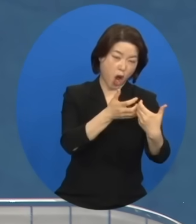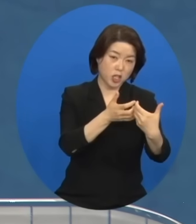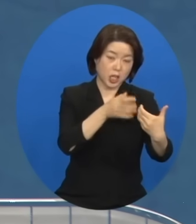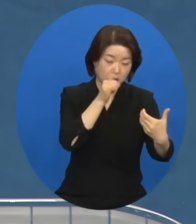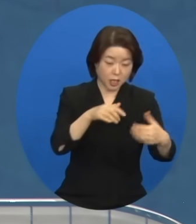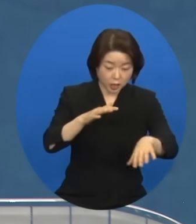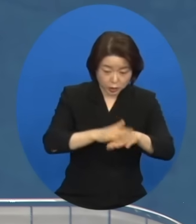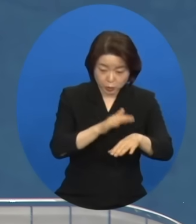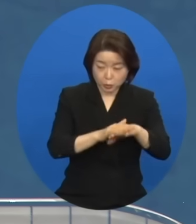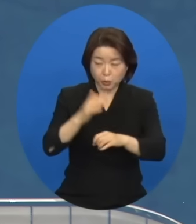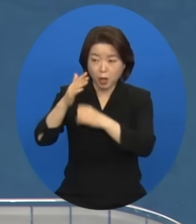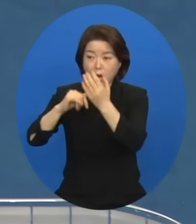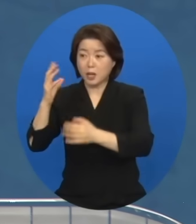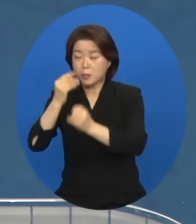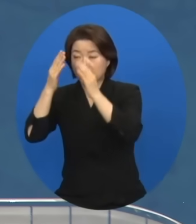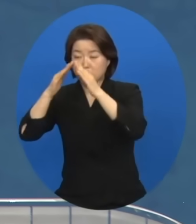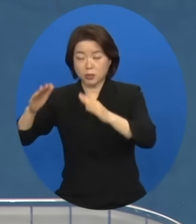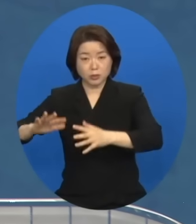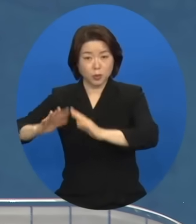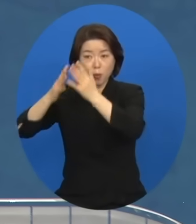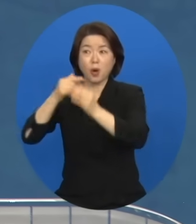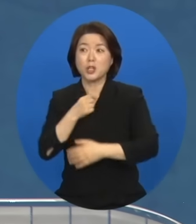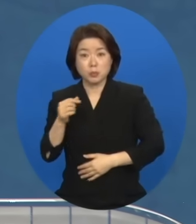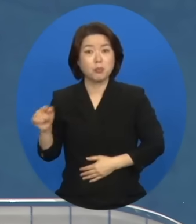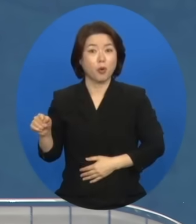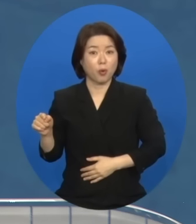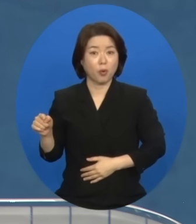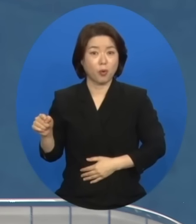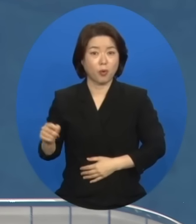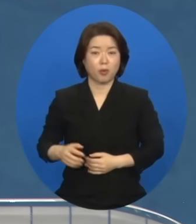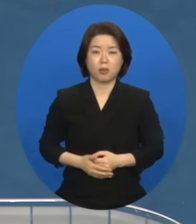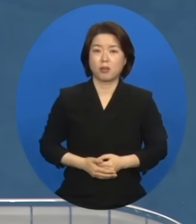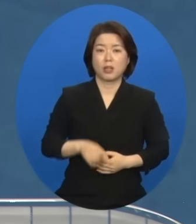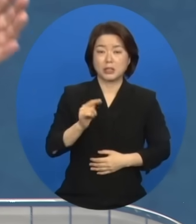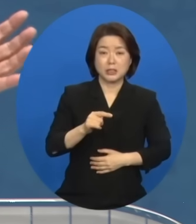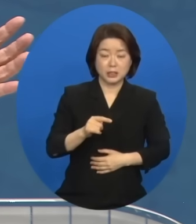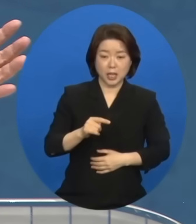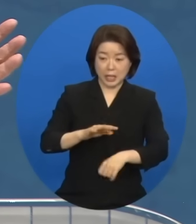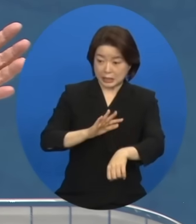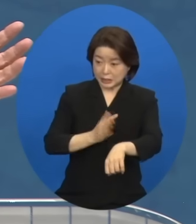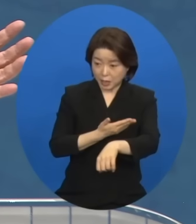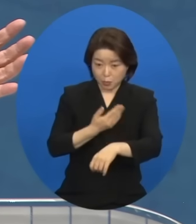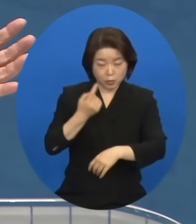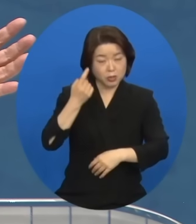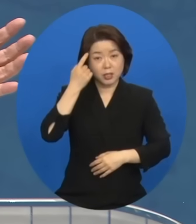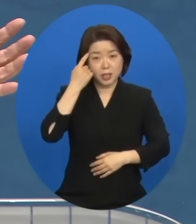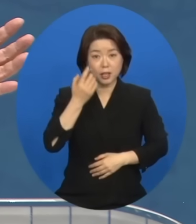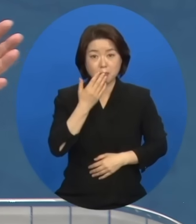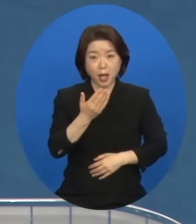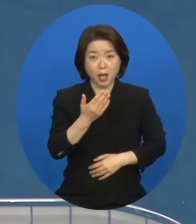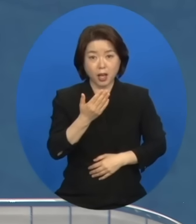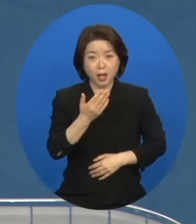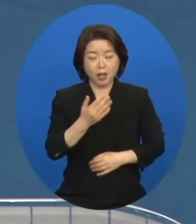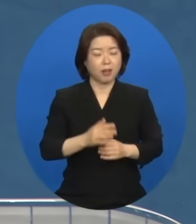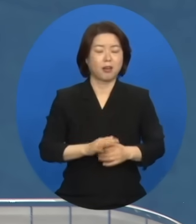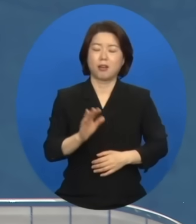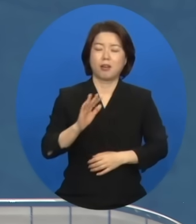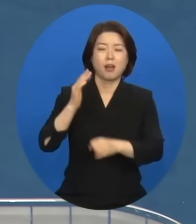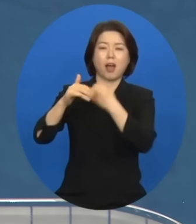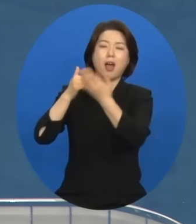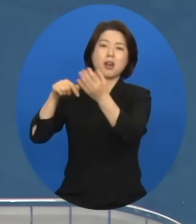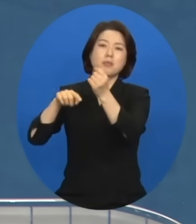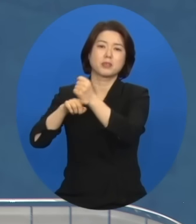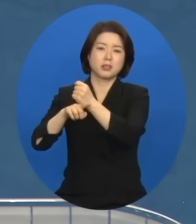손으로 하나님의 성전도 지어보고 싶었어요. 그게 뭘 잘못이라고 말할 수 있겠어요? 그러나 하나님의